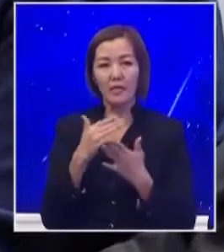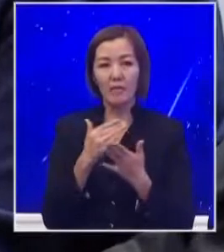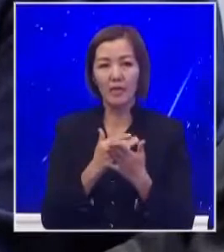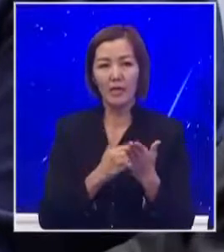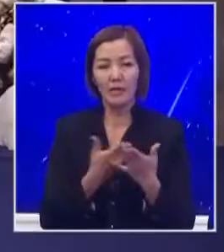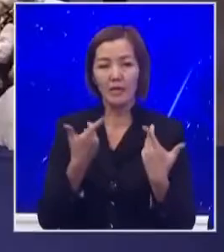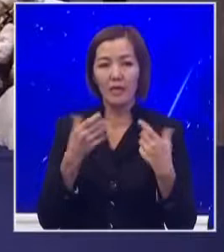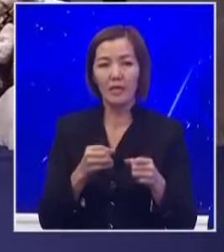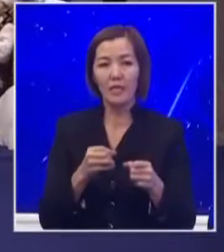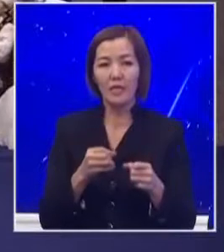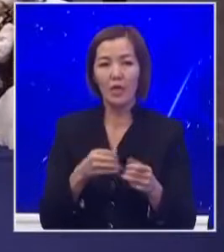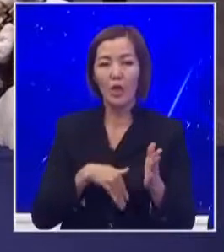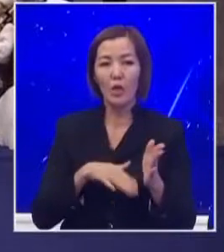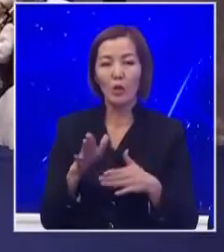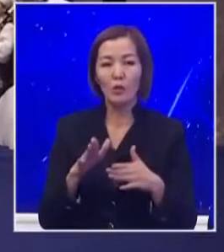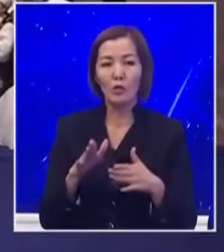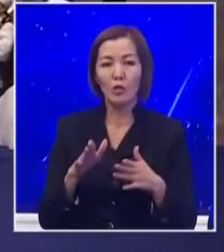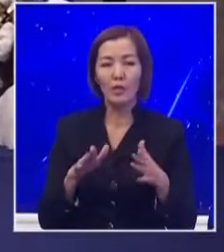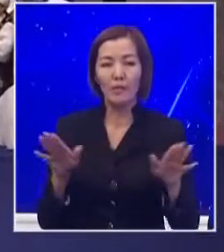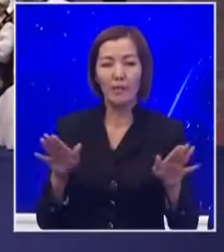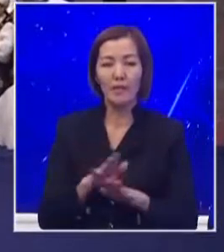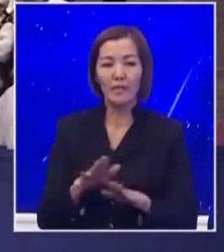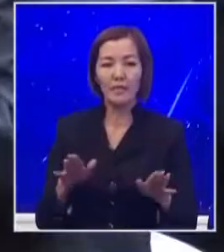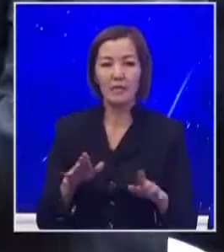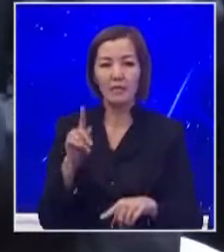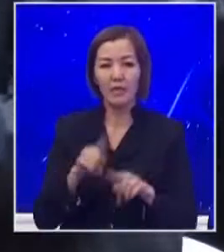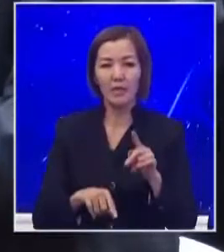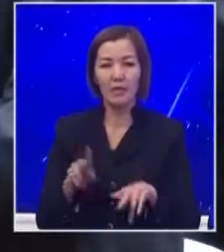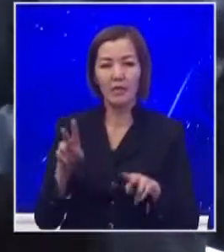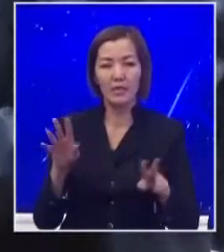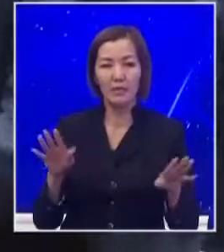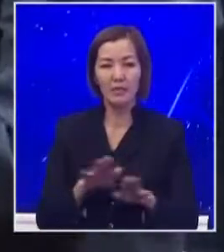где прозвучали самые лучшие произведения о нашей родине.